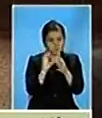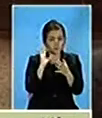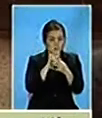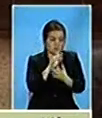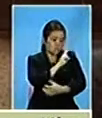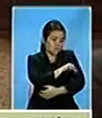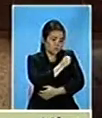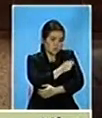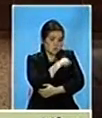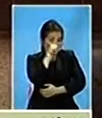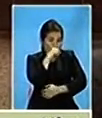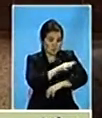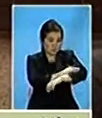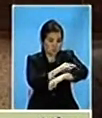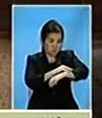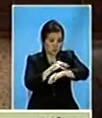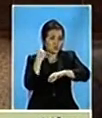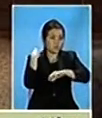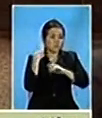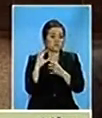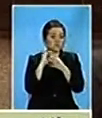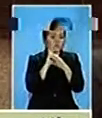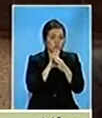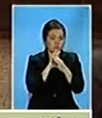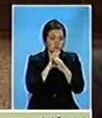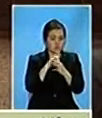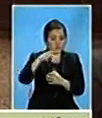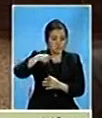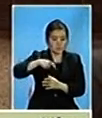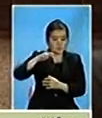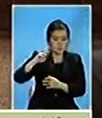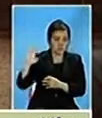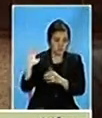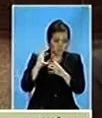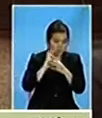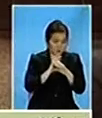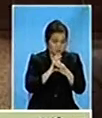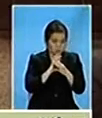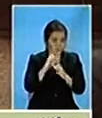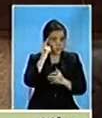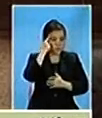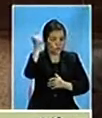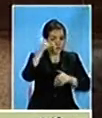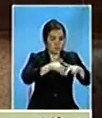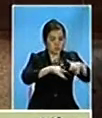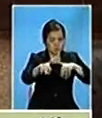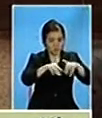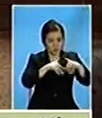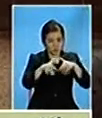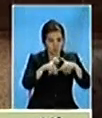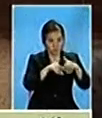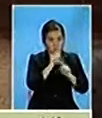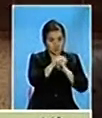ไทยที่มีอยู่ในพระบัญญัติคุ้มครองและส่งเสริมภูมิปัญญาการแพทย์แผนไทยพ.ศ.